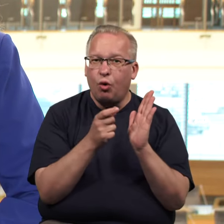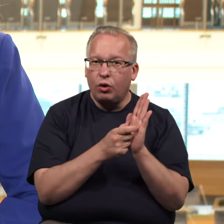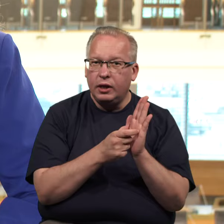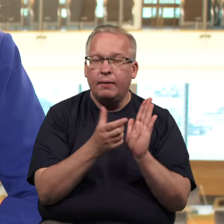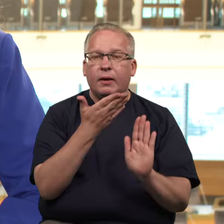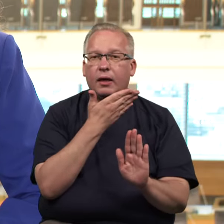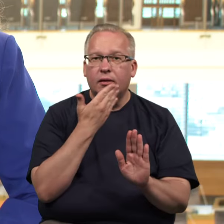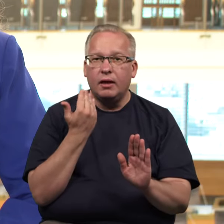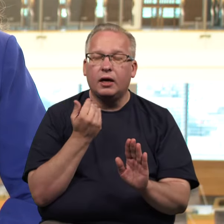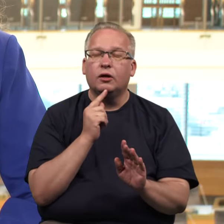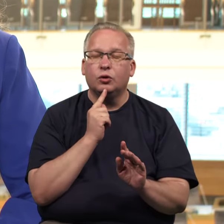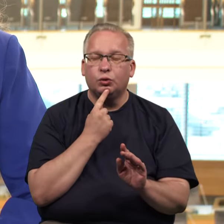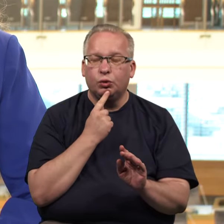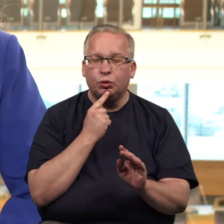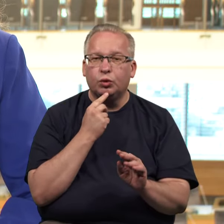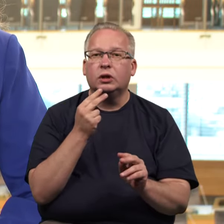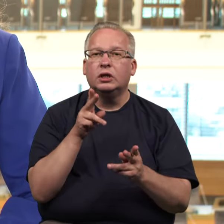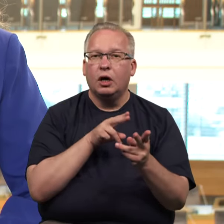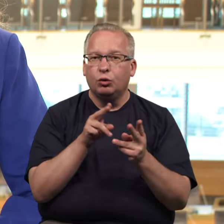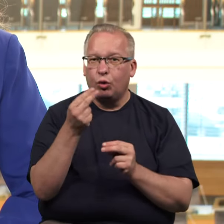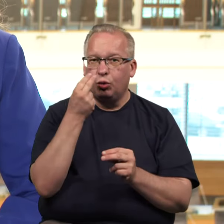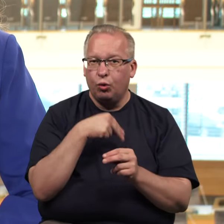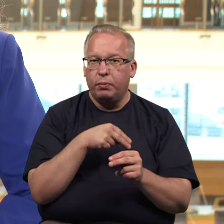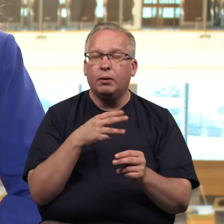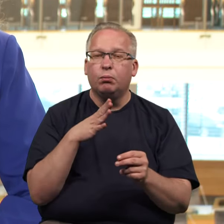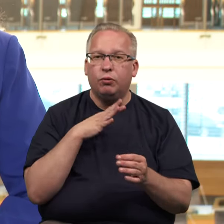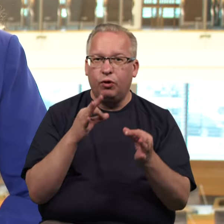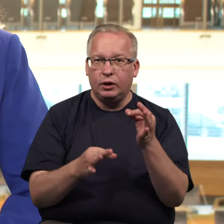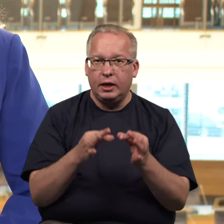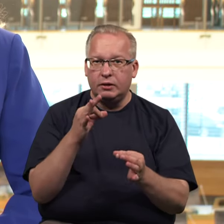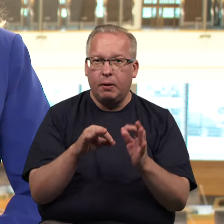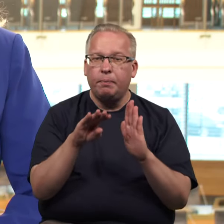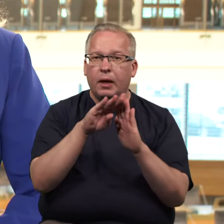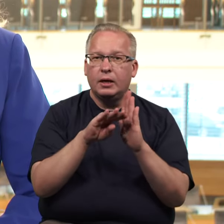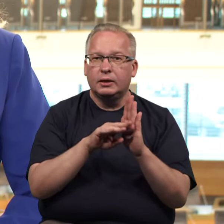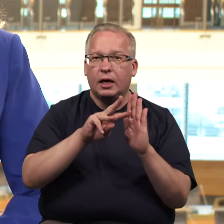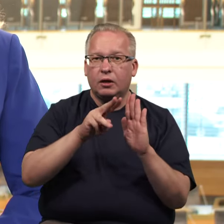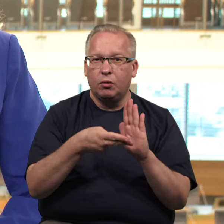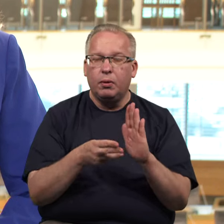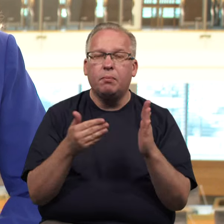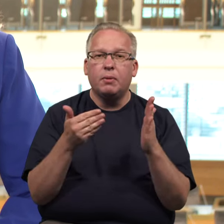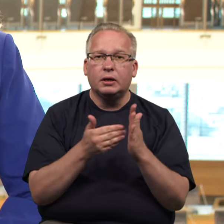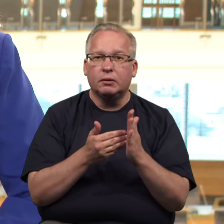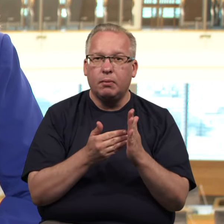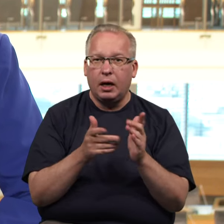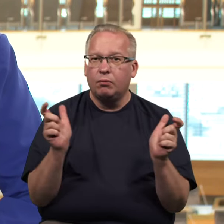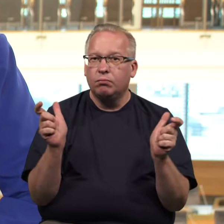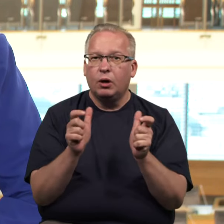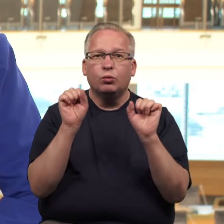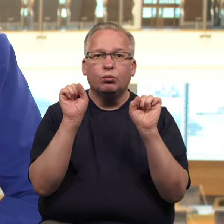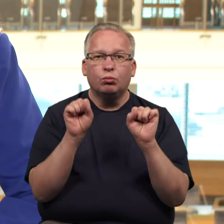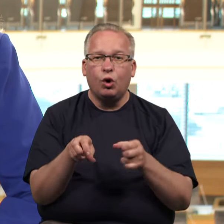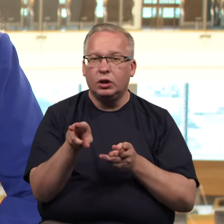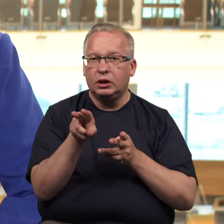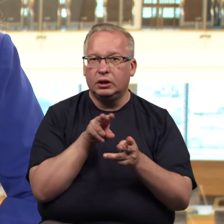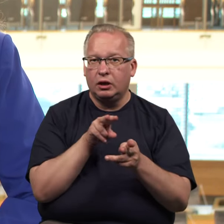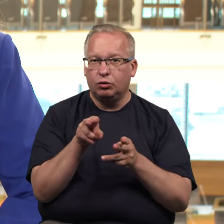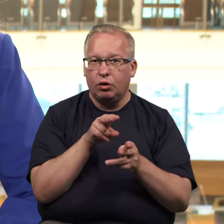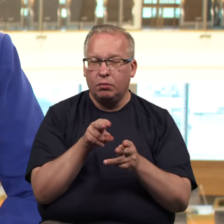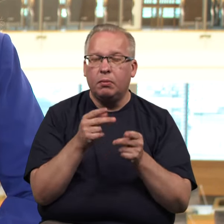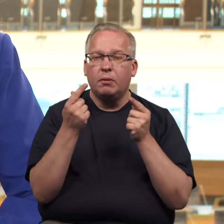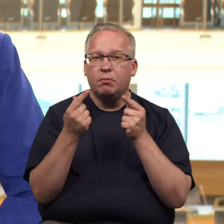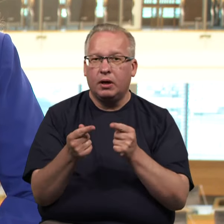už sunkius ir seksualinius nusikaltimus. Įstatymų pakeitimai siekiama maksimaliai užkirsti kelią galimam seksualiniam smurtui